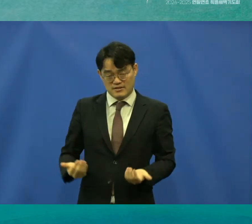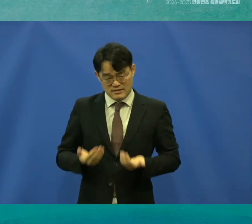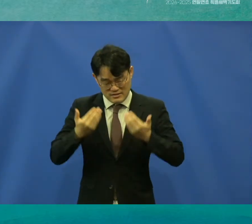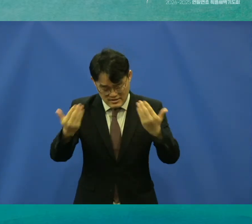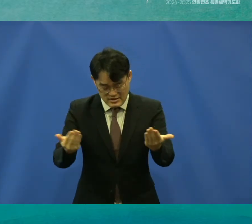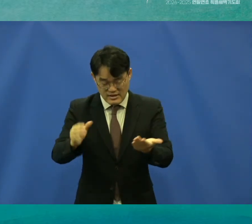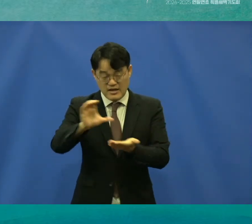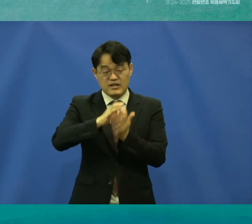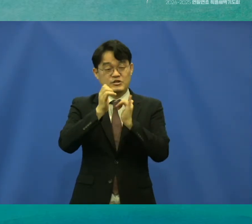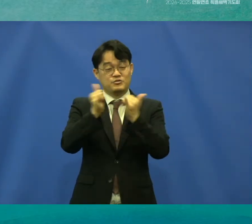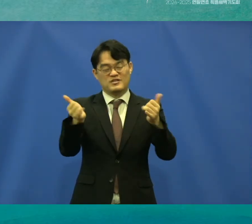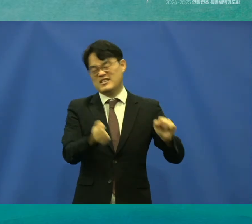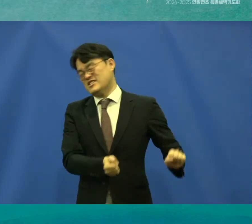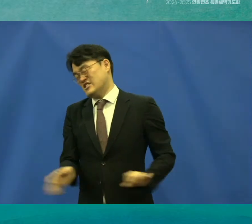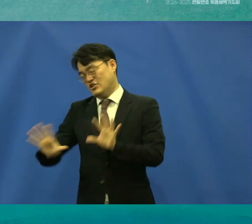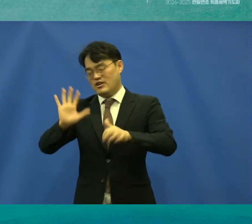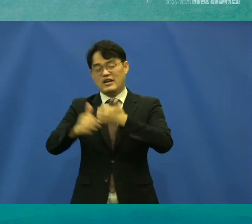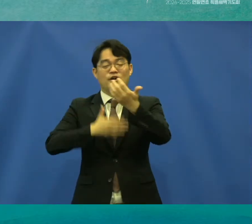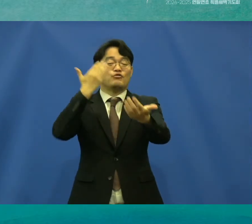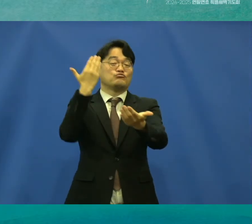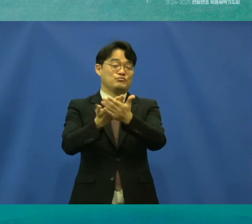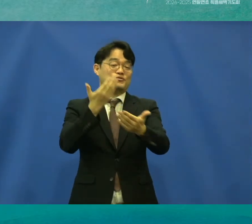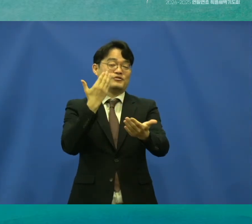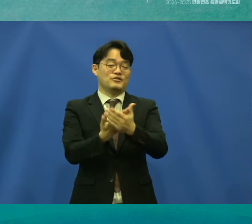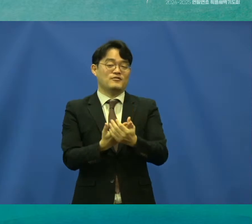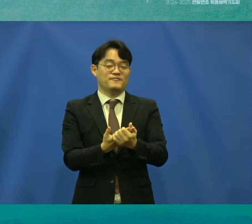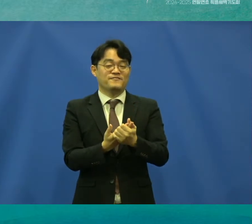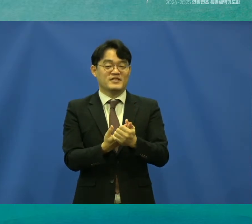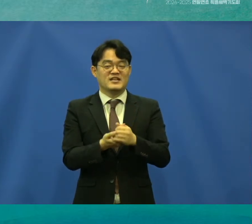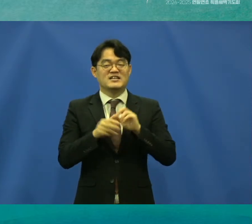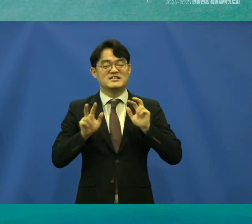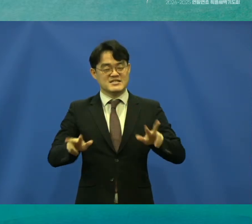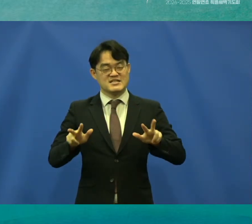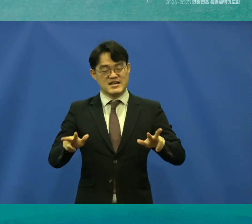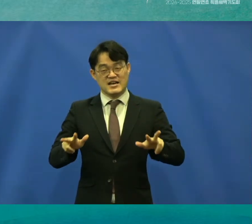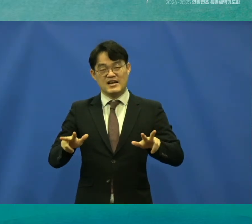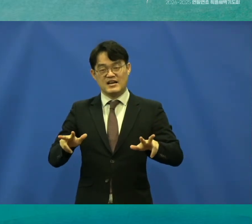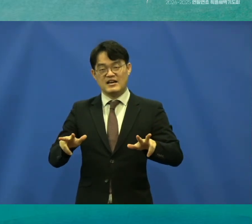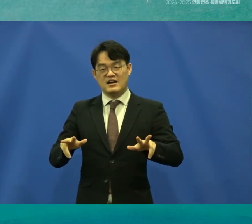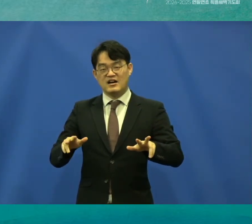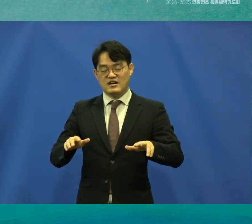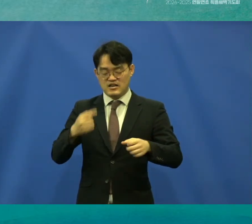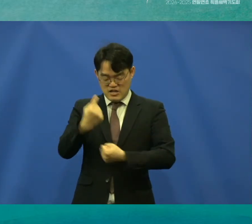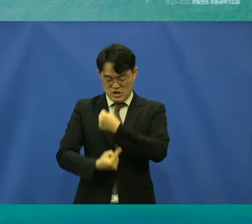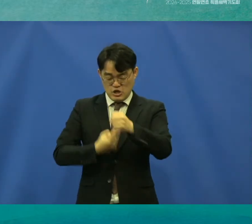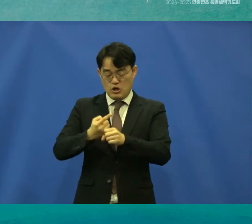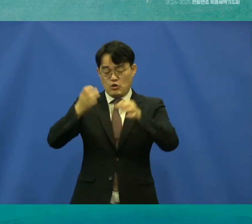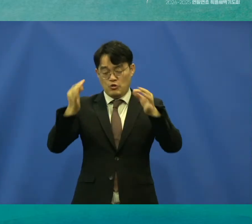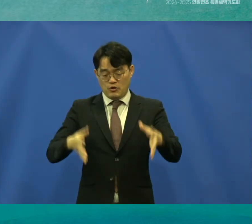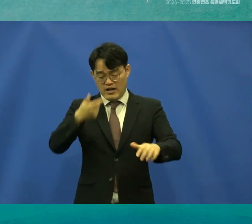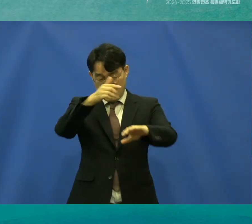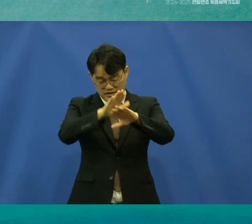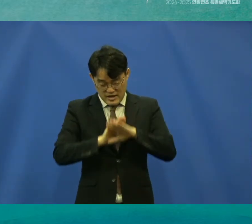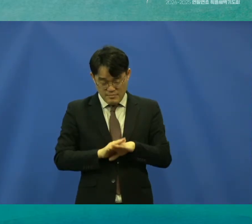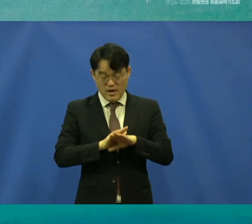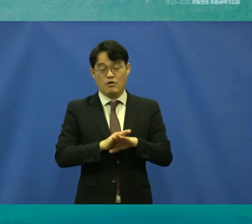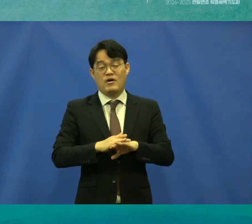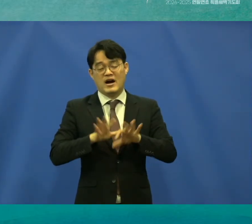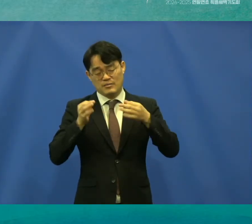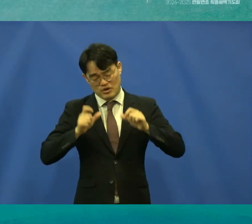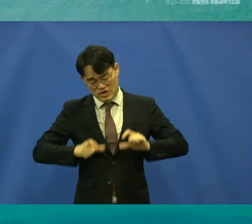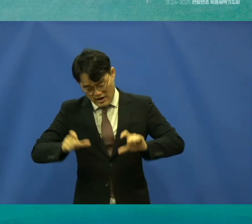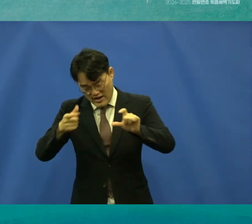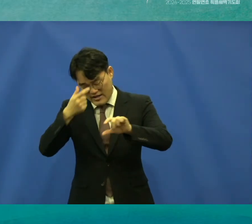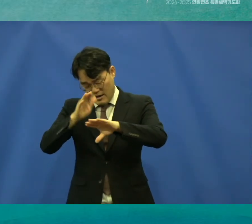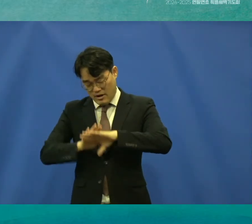그리스도인들이 일어나게 하여 주시옵소서. 1년 우리의 모든 예배와 집회와 금요 철학 가운데 부흥을 허락하여